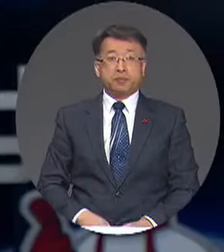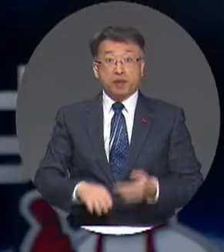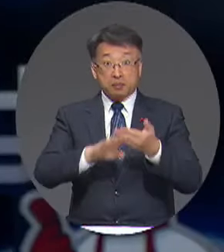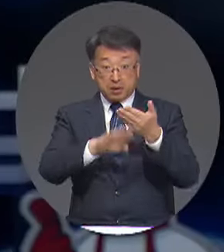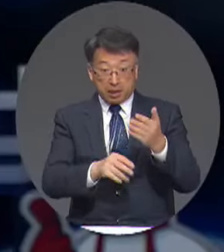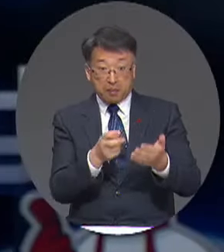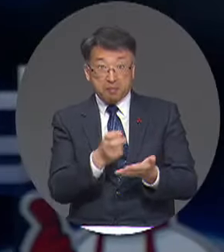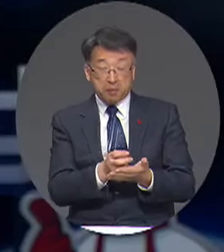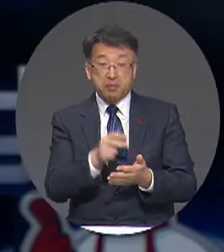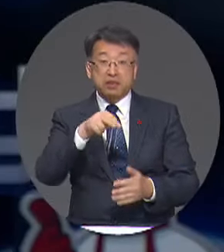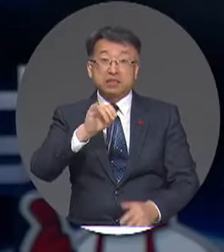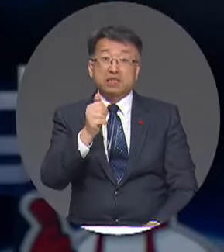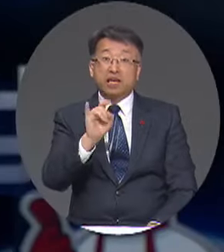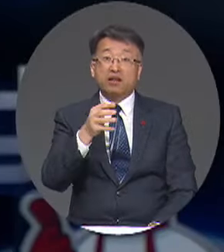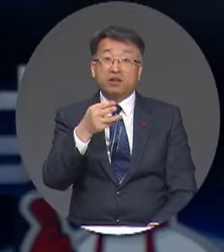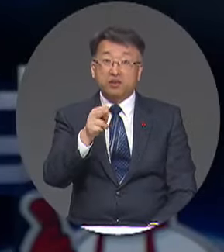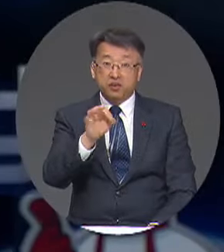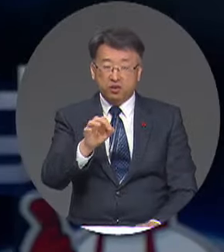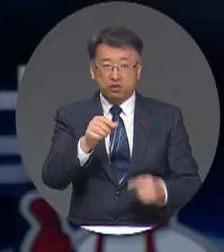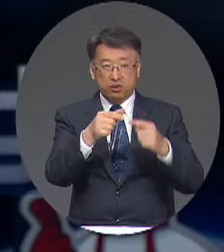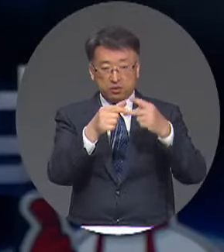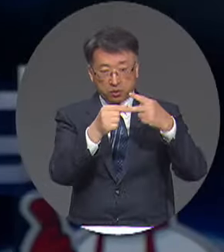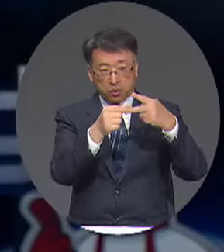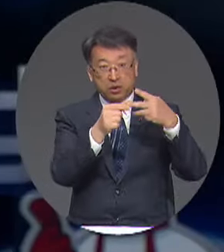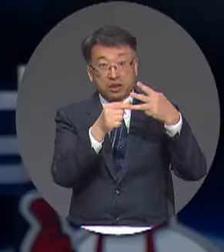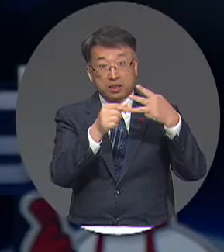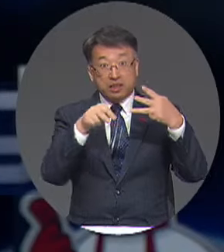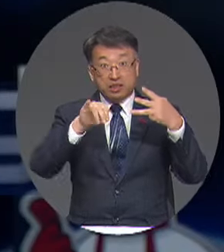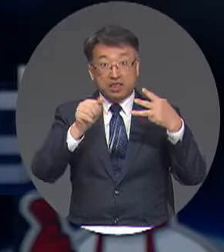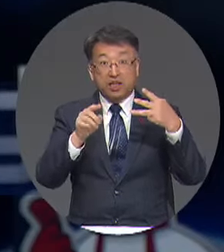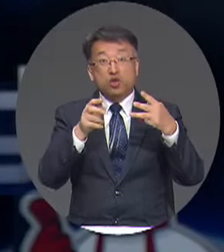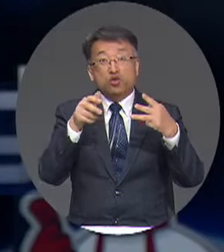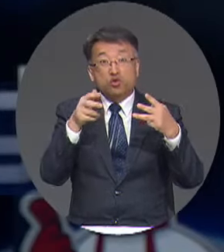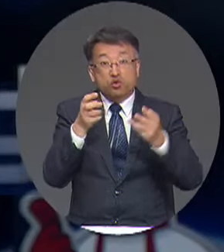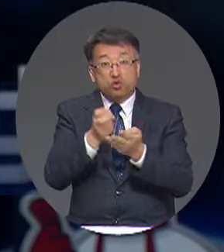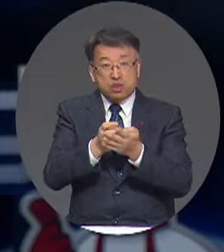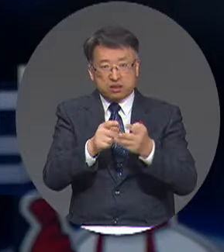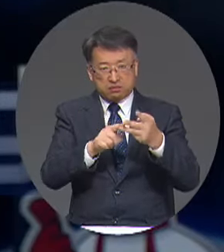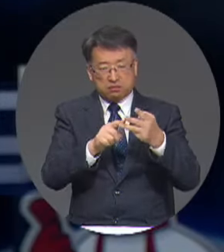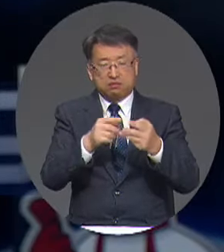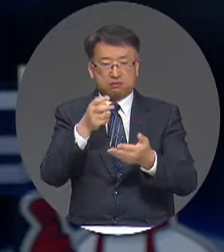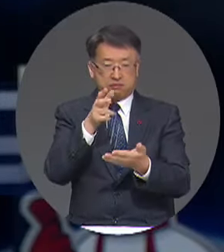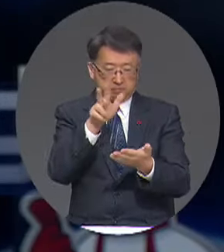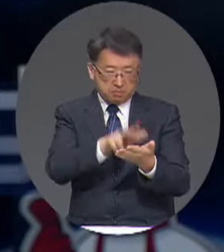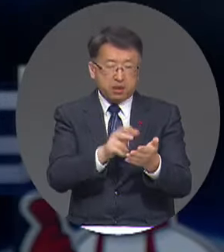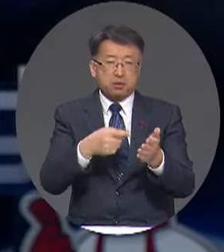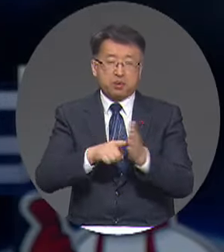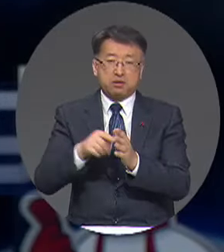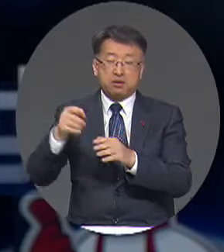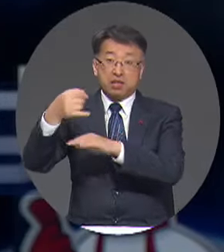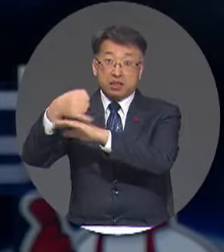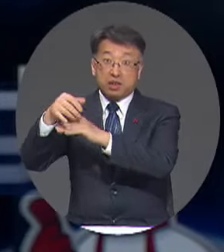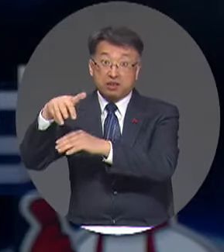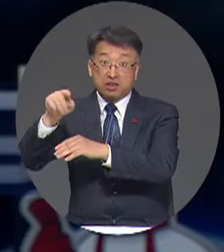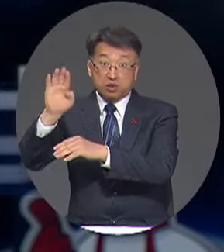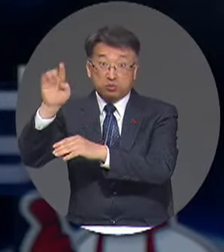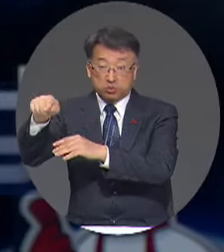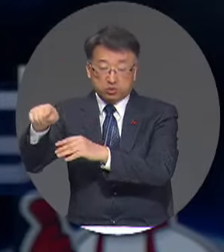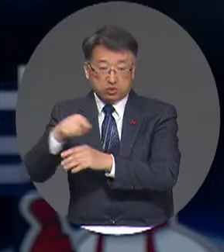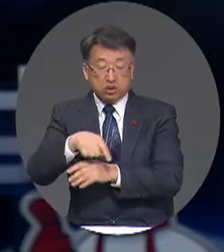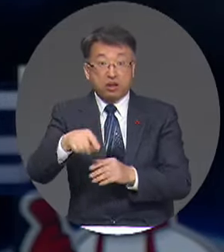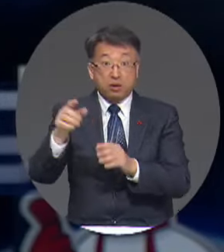하위 법령 시행령이나 시행규칙을 만드는 과정에서 기획재정부와 함께 협의를 진행해서 그분들에